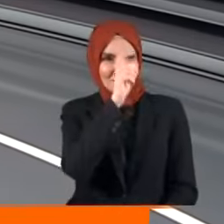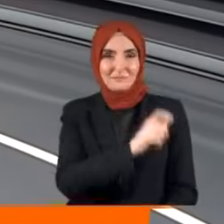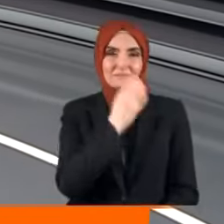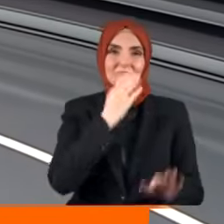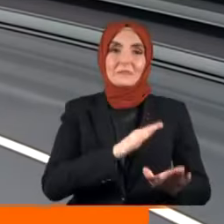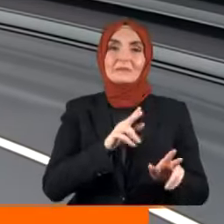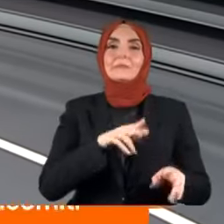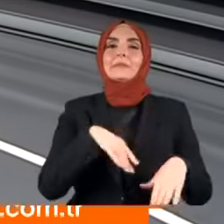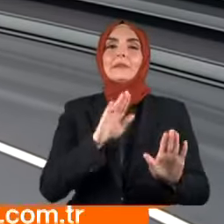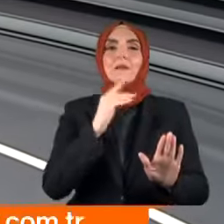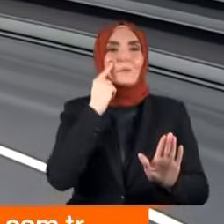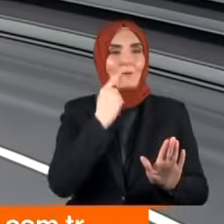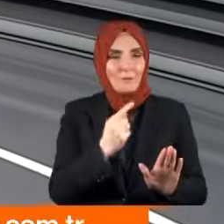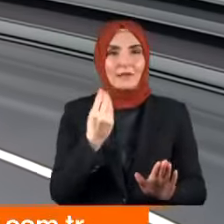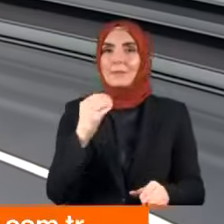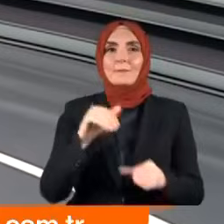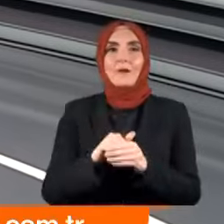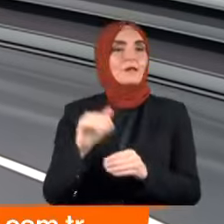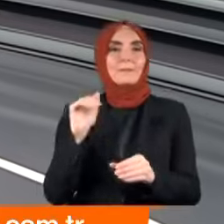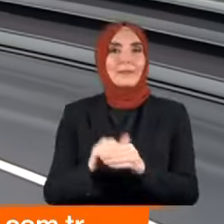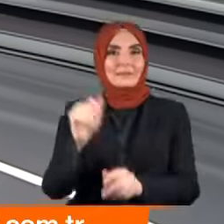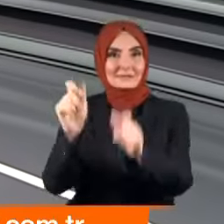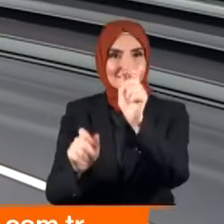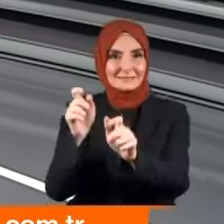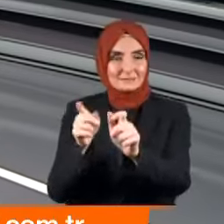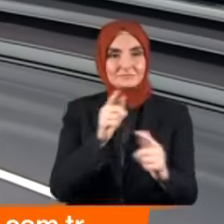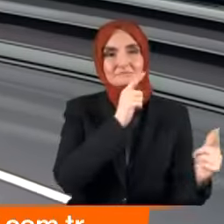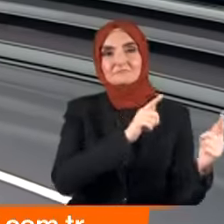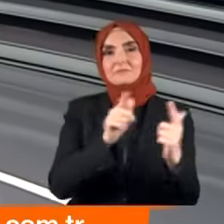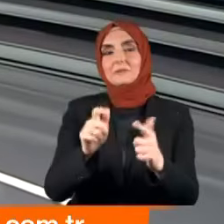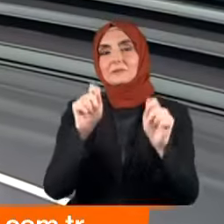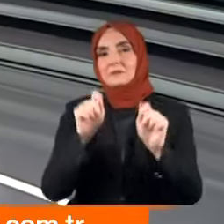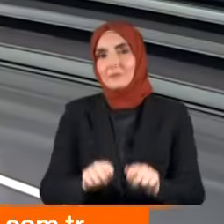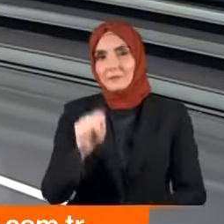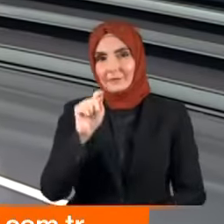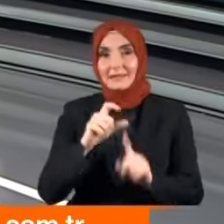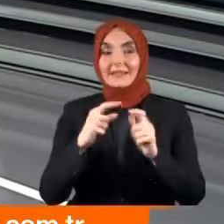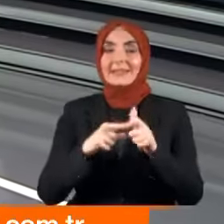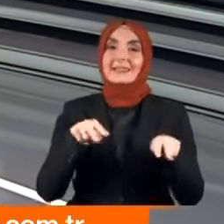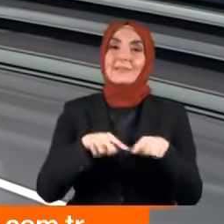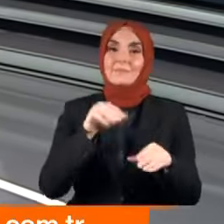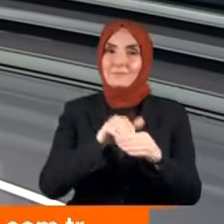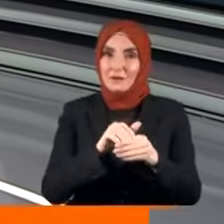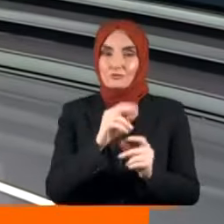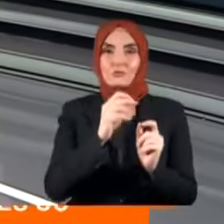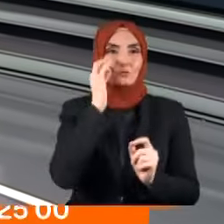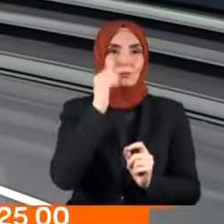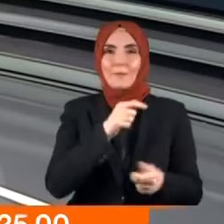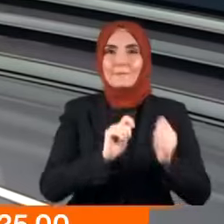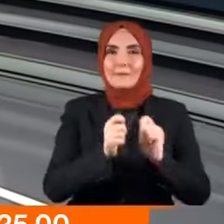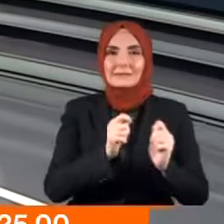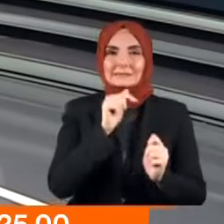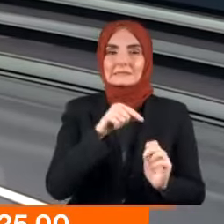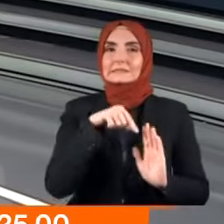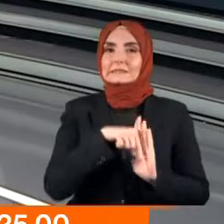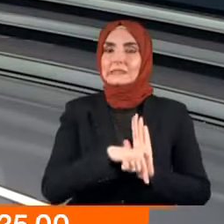Parti seçmenine seslendi. Özgür Özel'in DEM Parti ile yaptığı pazarlıkların ayrıntılarına da ulaşıldı bugün. CHP Esenyurt'ta DEM